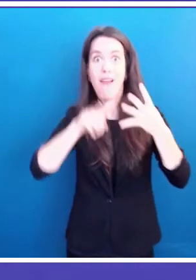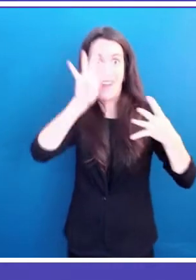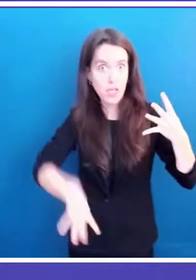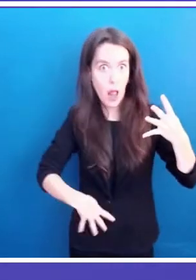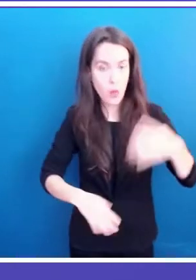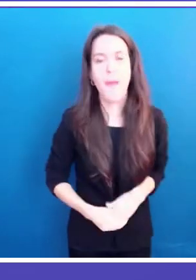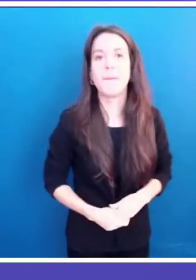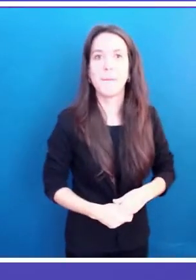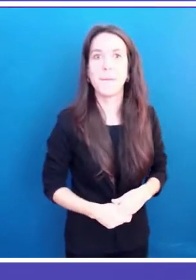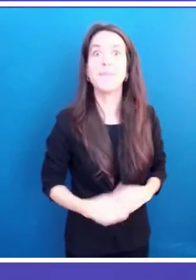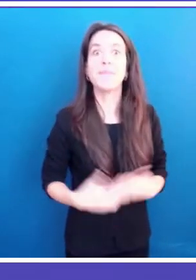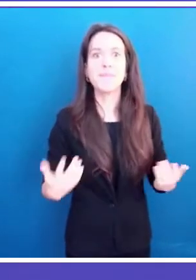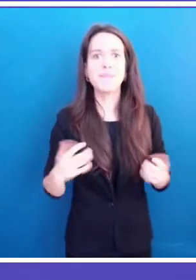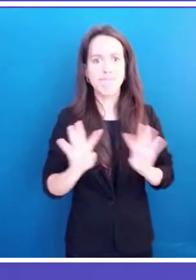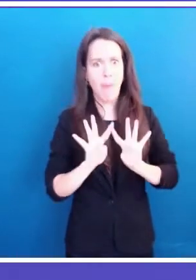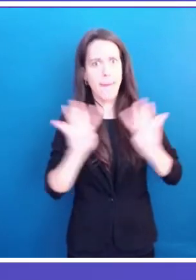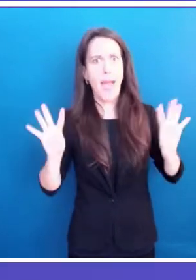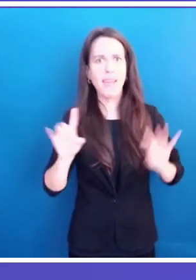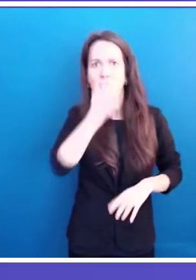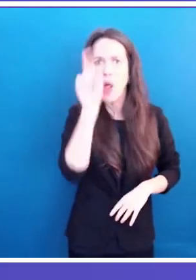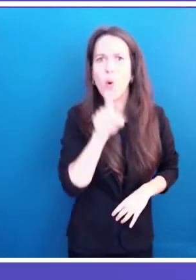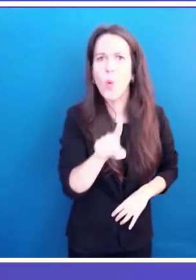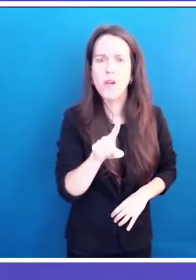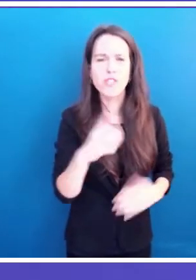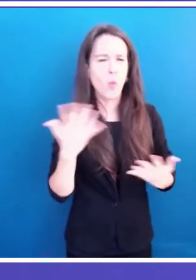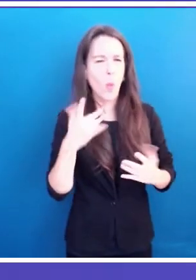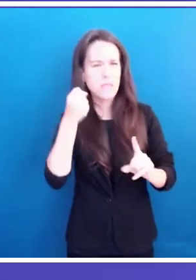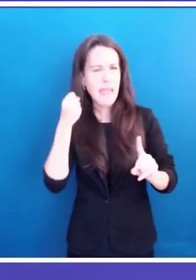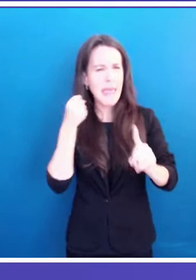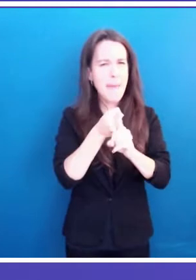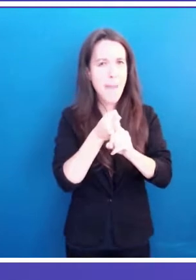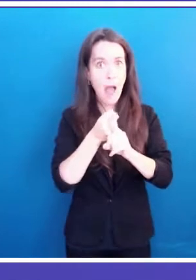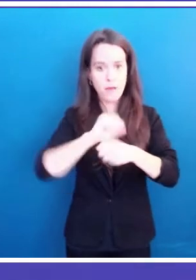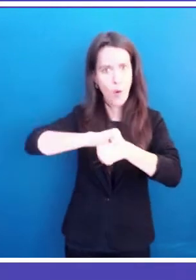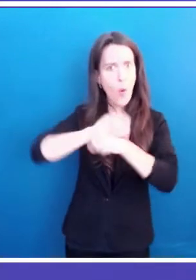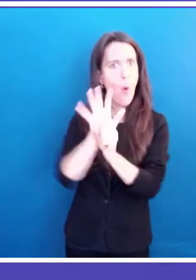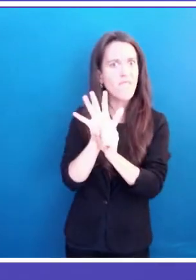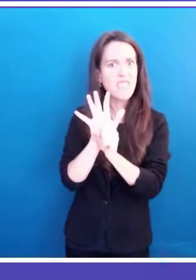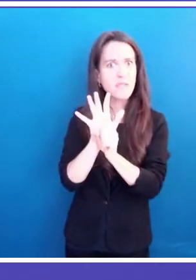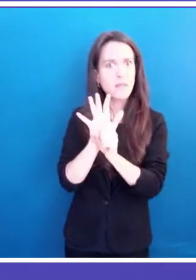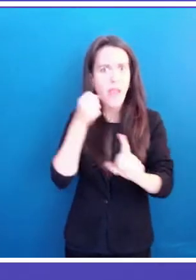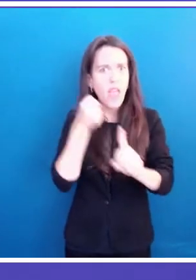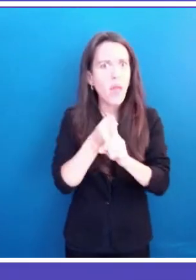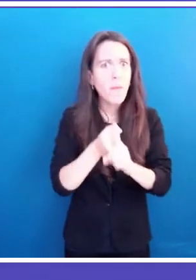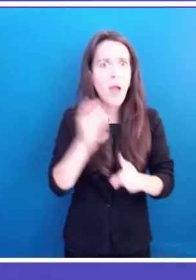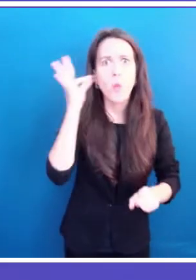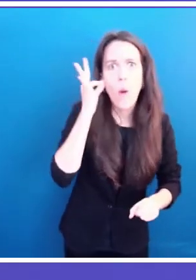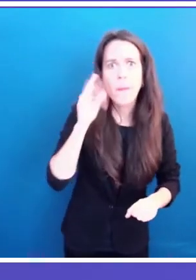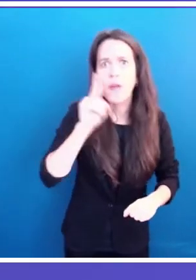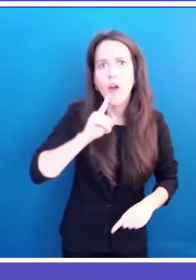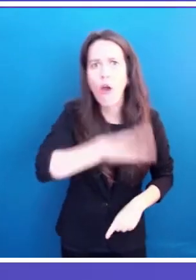وبرشلونة والمغرب وكتالونيا وأن هذه الجلسة تحديداً ستنظر في أثر